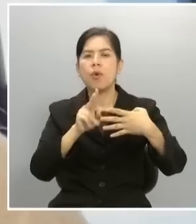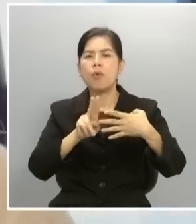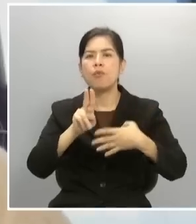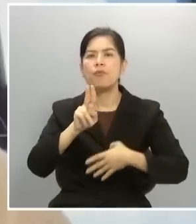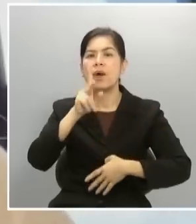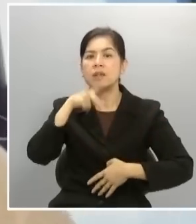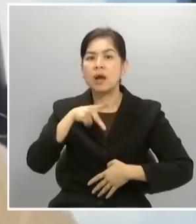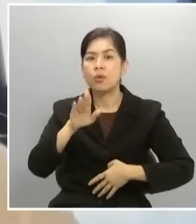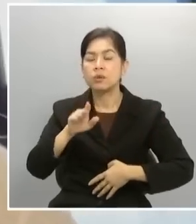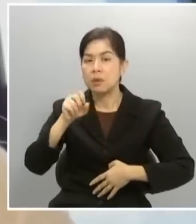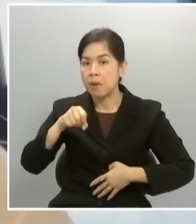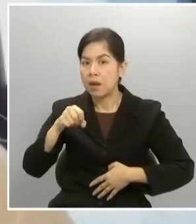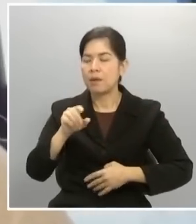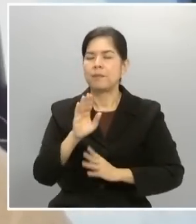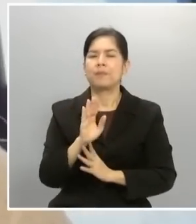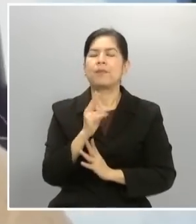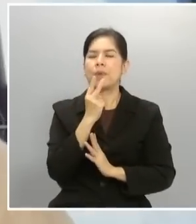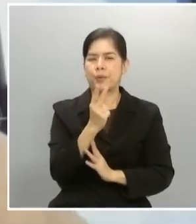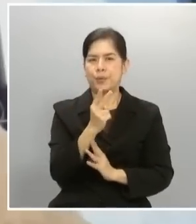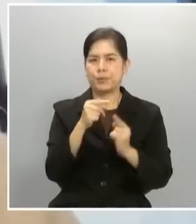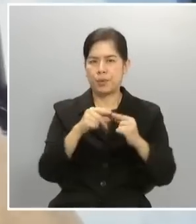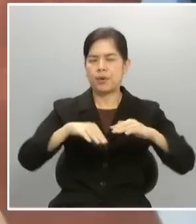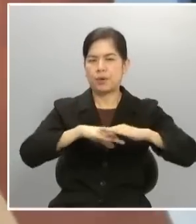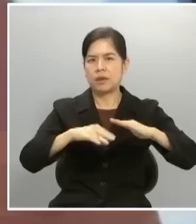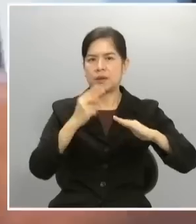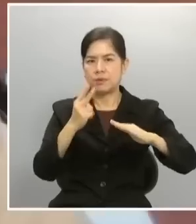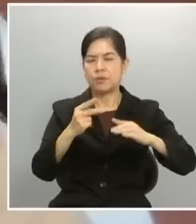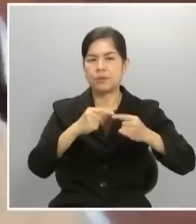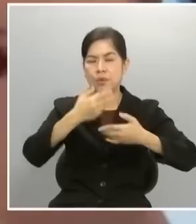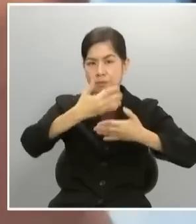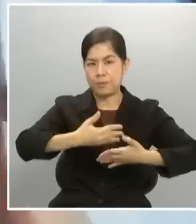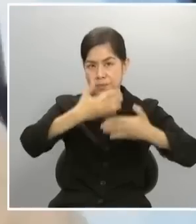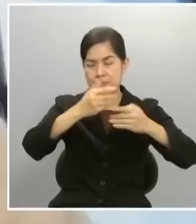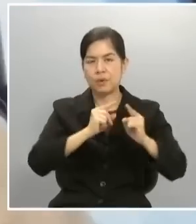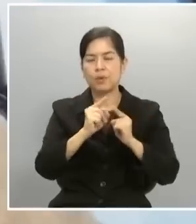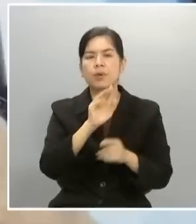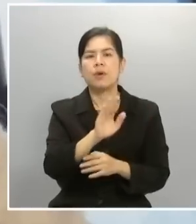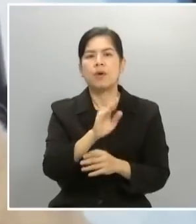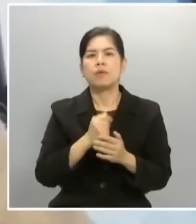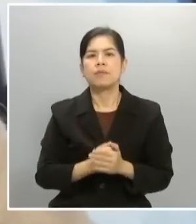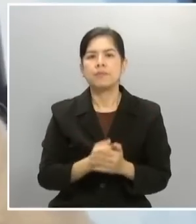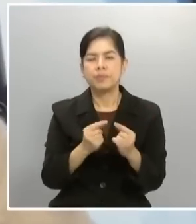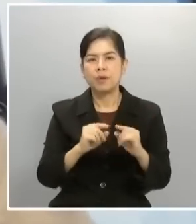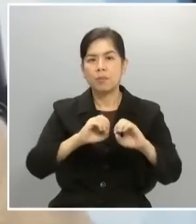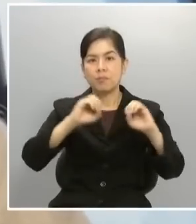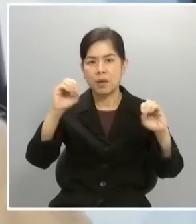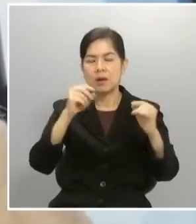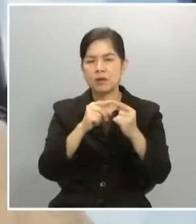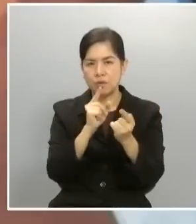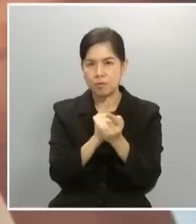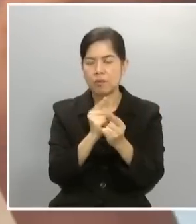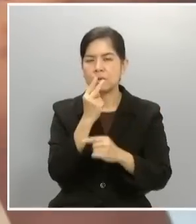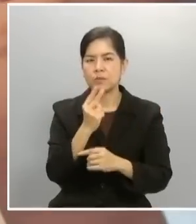ขออนุญาตเปิดให้ดูแชทแชทนี้ก็แล้วกันชื่อว่าไม่มีใครมีแล้วไม่มีใครเคยเห็นนะฮะ